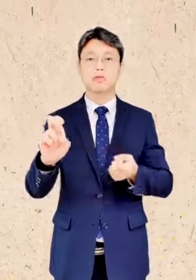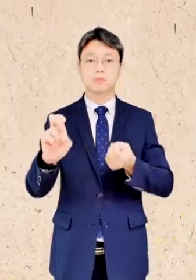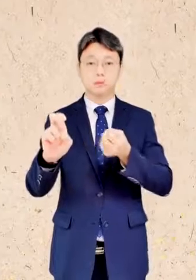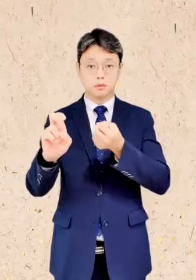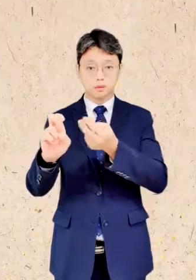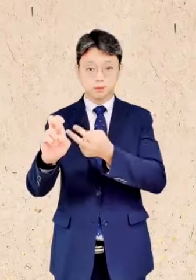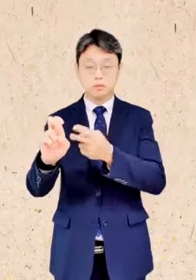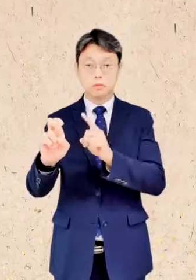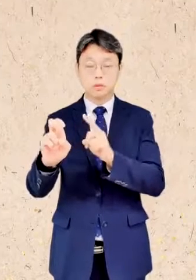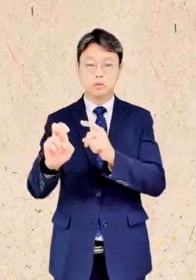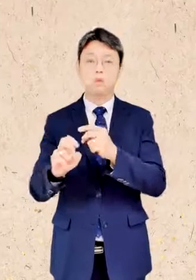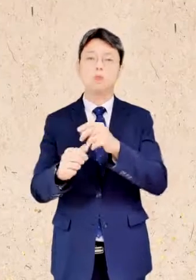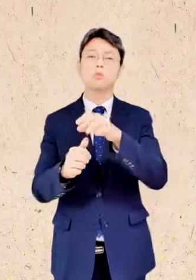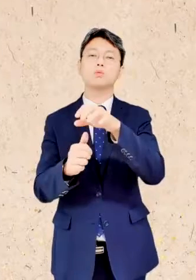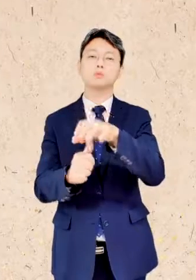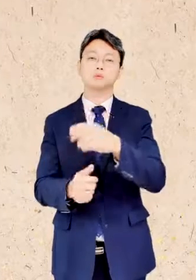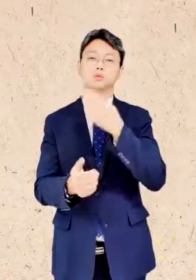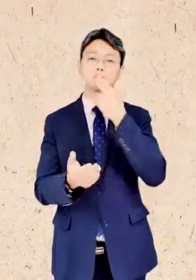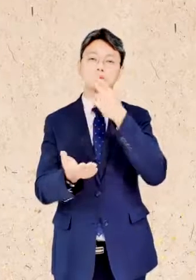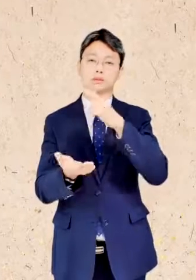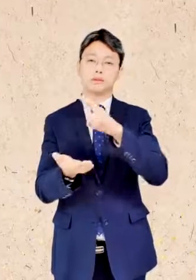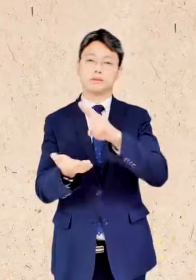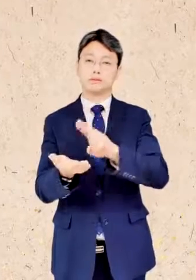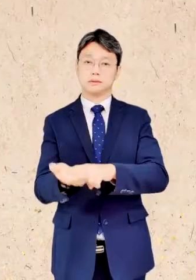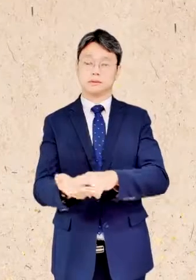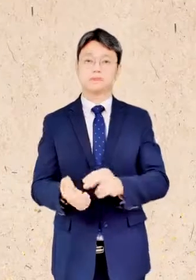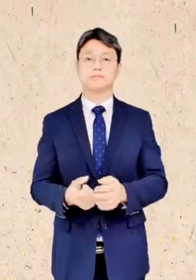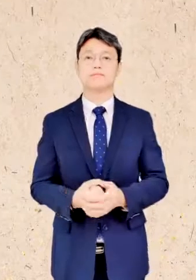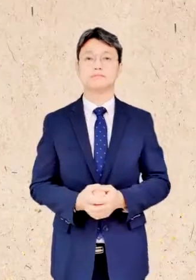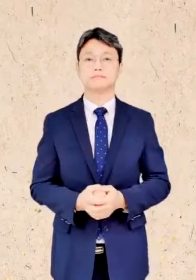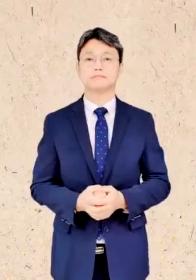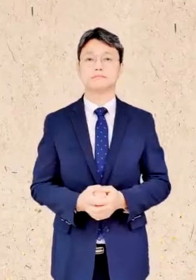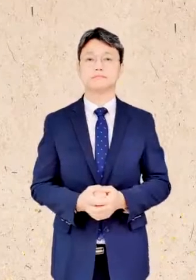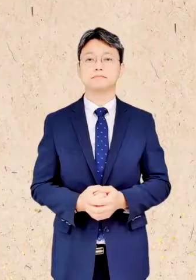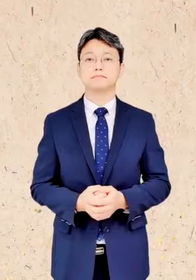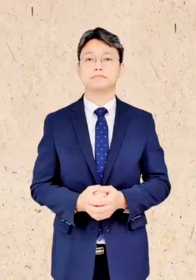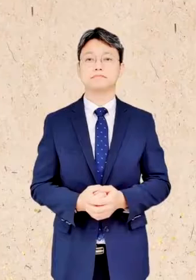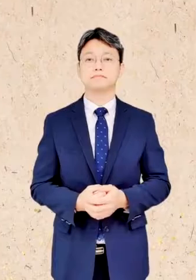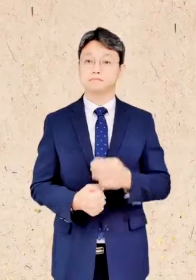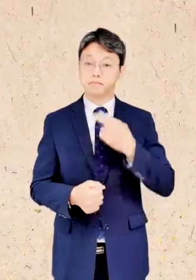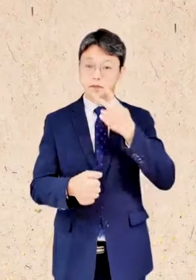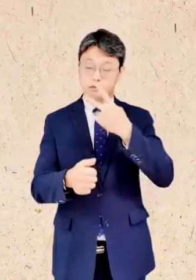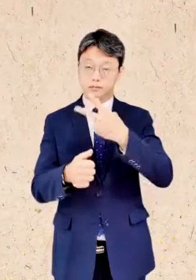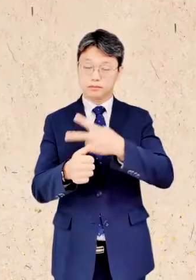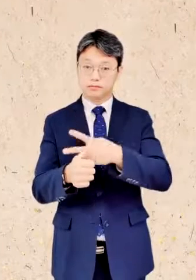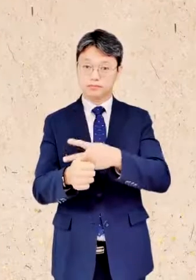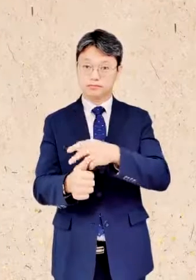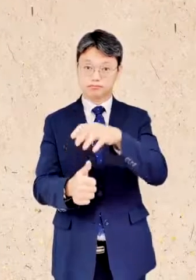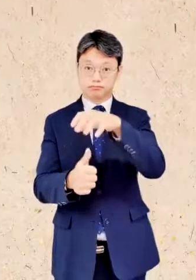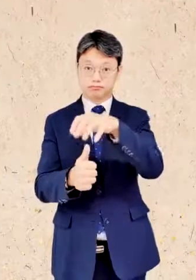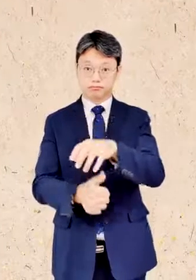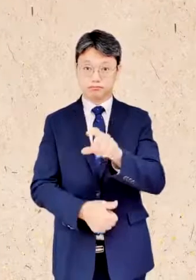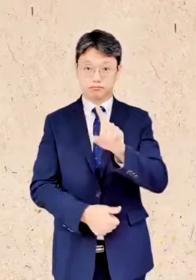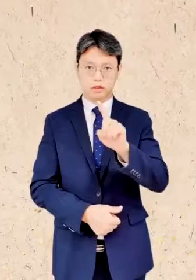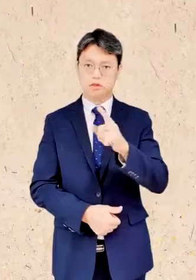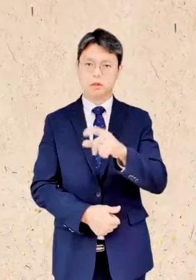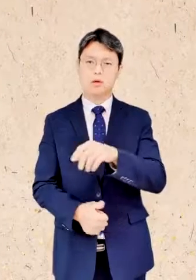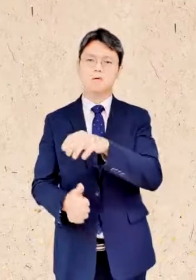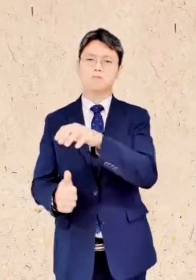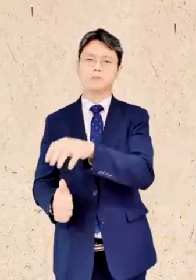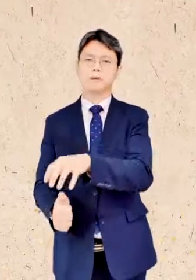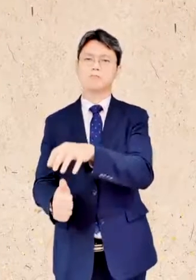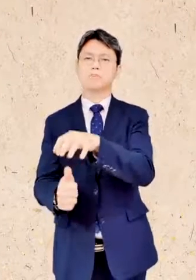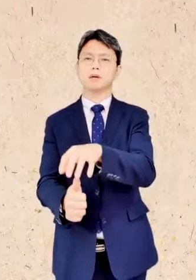골로새서, 빌레몬서는 함께 옥중 서신으로 분류가 됩니다. 바울은 한 차례 이상 투옥된 것으로